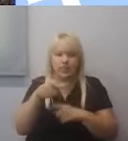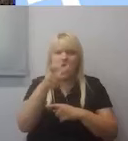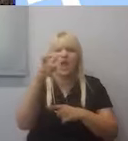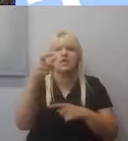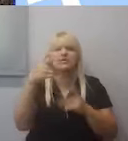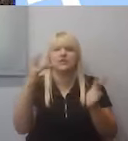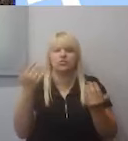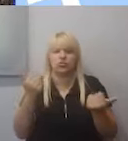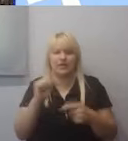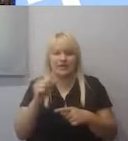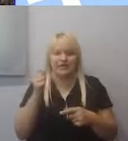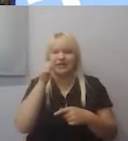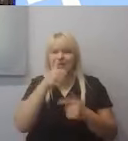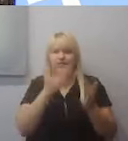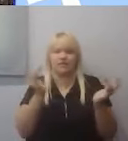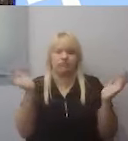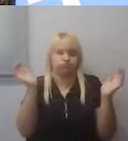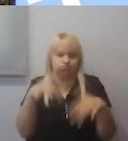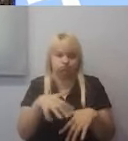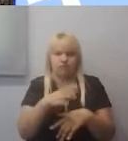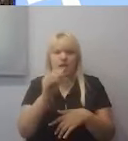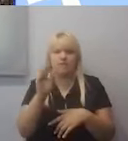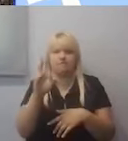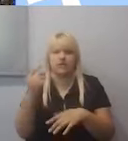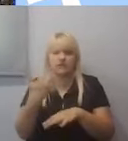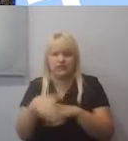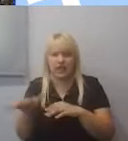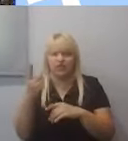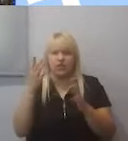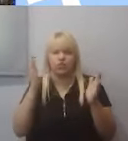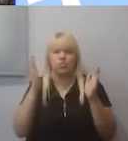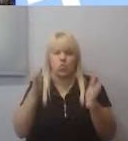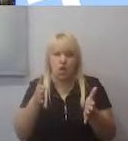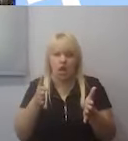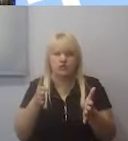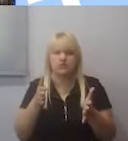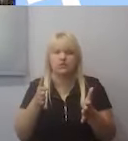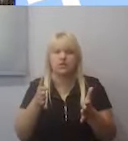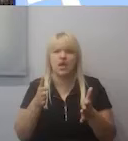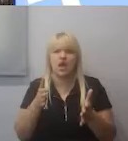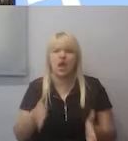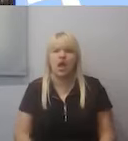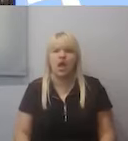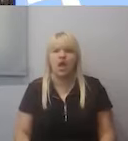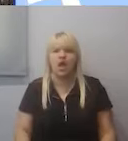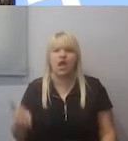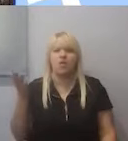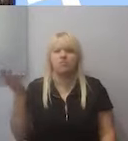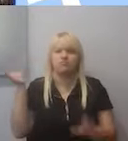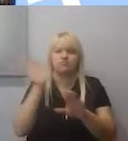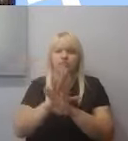nav emmas iela viena josla vecāķu šoseē tur kur sanāk aiz mums ir vecāķi mangaļsal